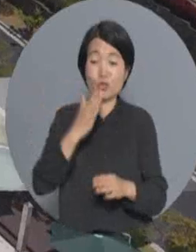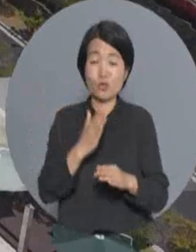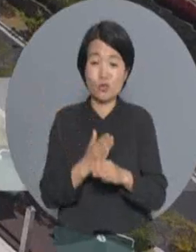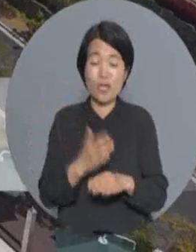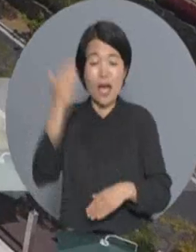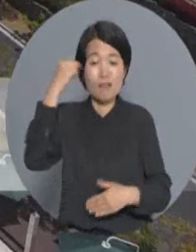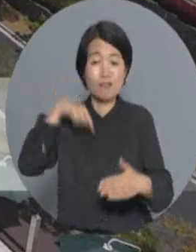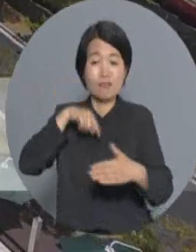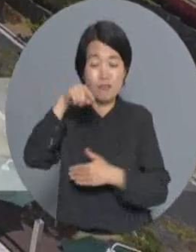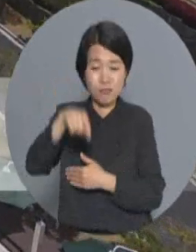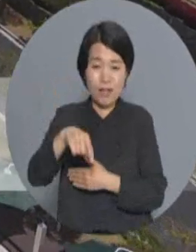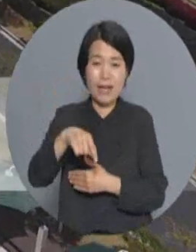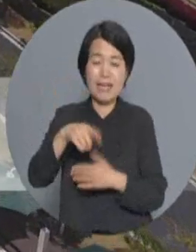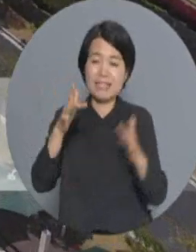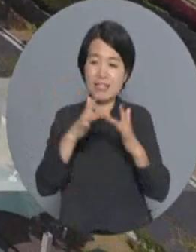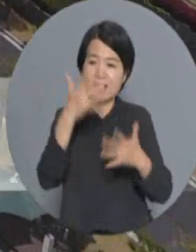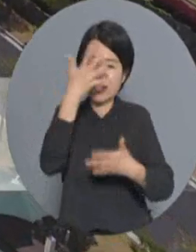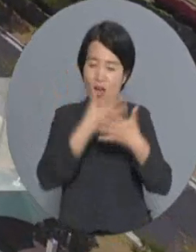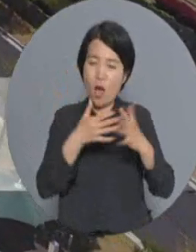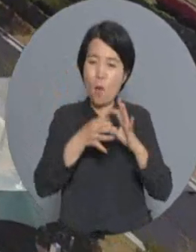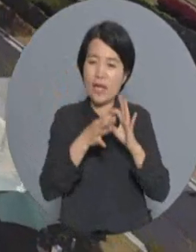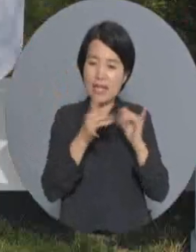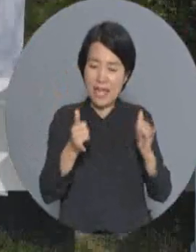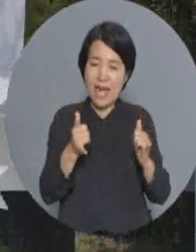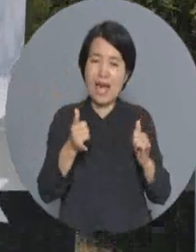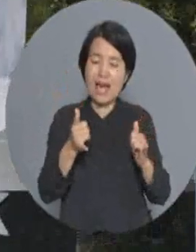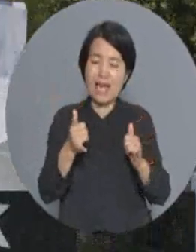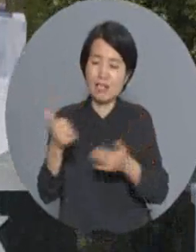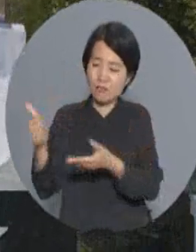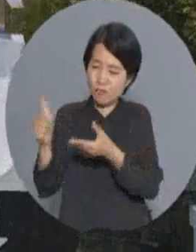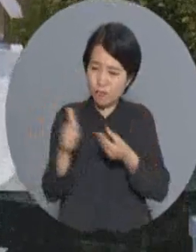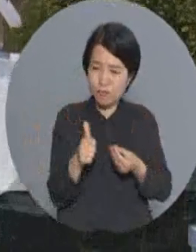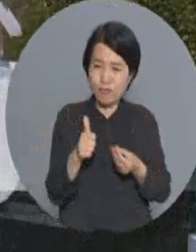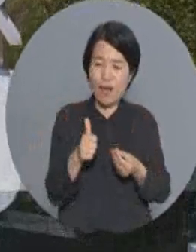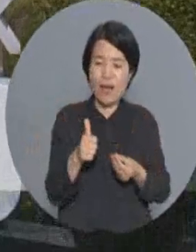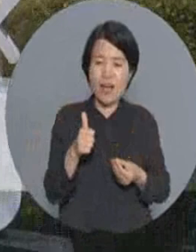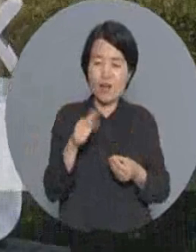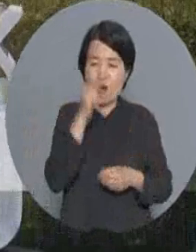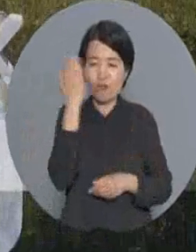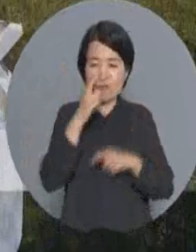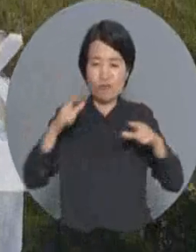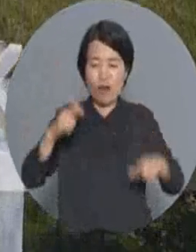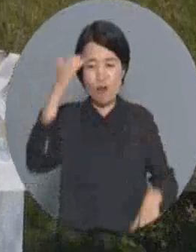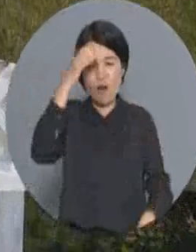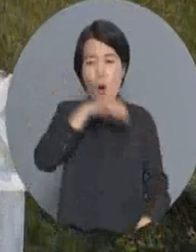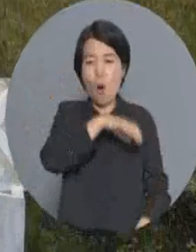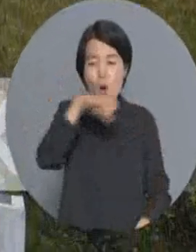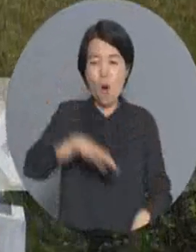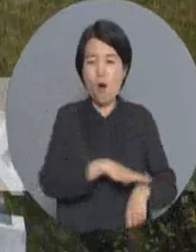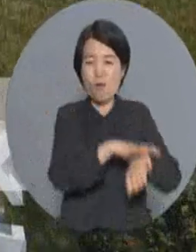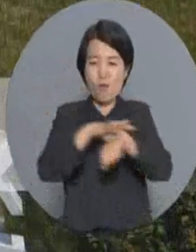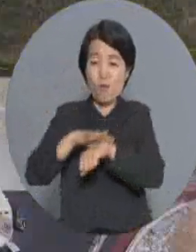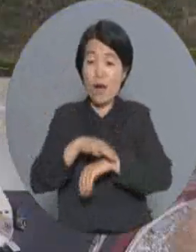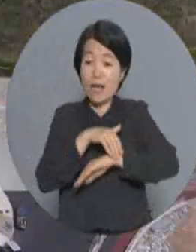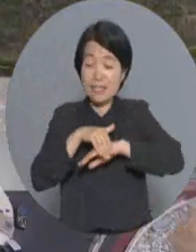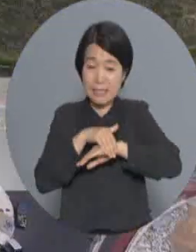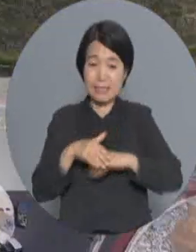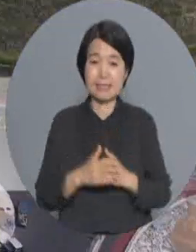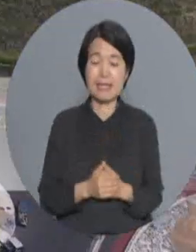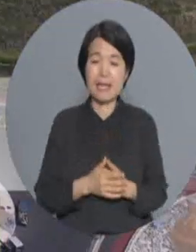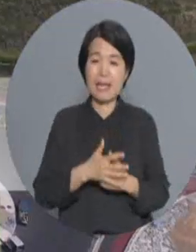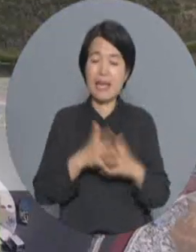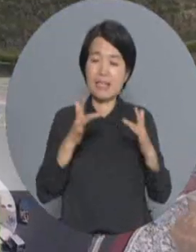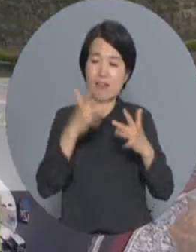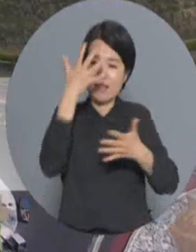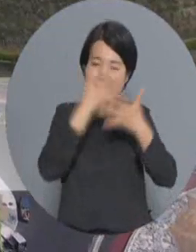국내외 웹드라마 관계자 등을 초청해 팬 투어를 진행할 계획입니다 이번 행사에서는 웹 콘텐츠와 숏폼